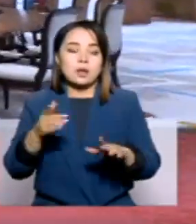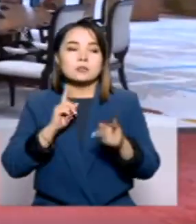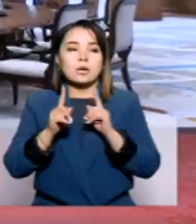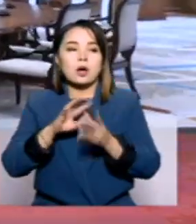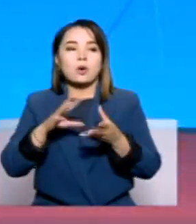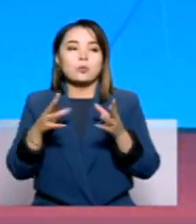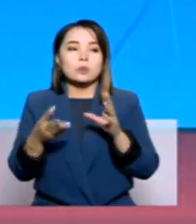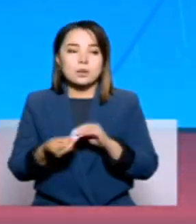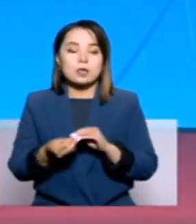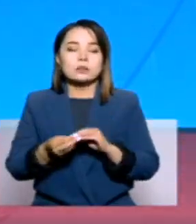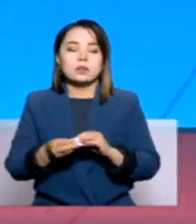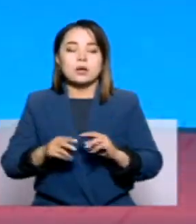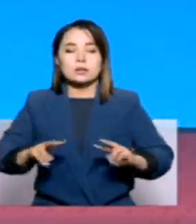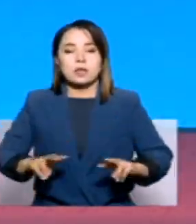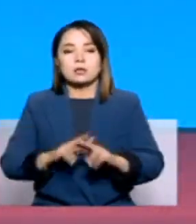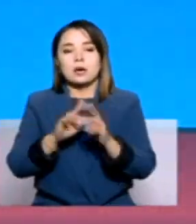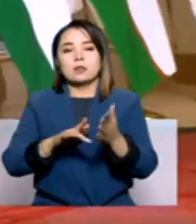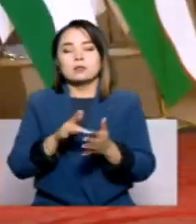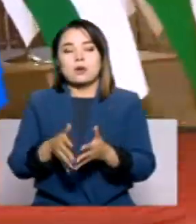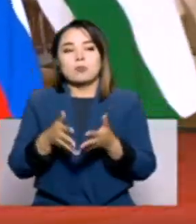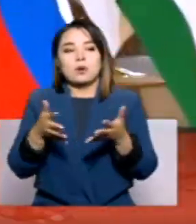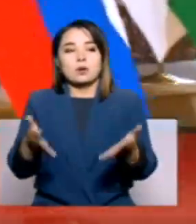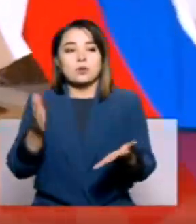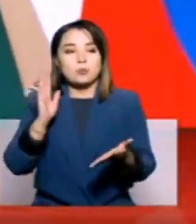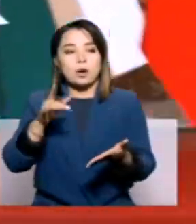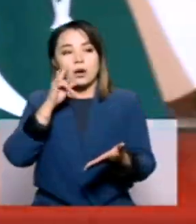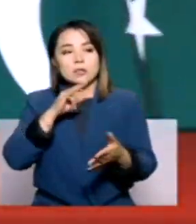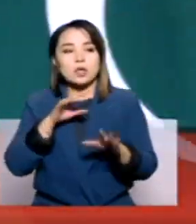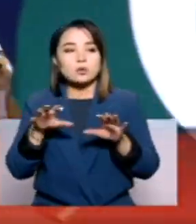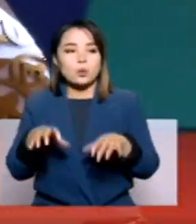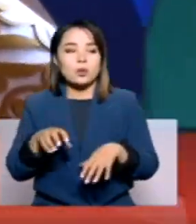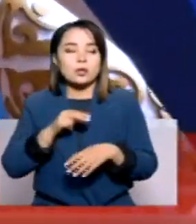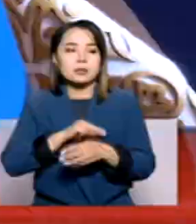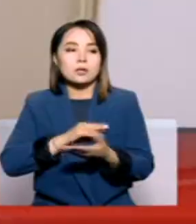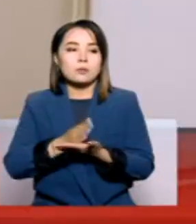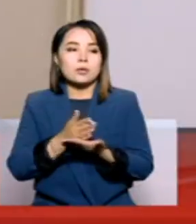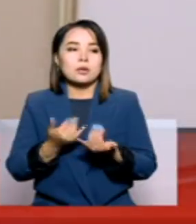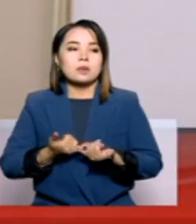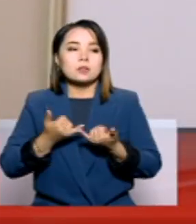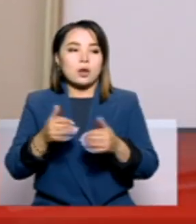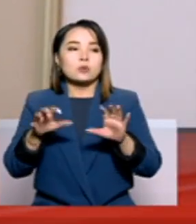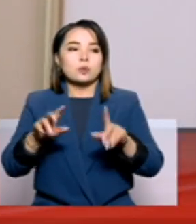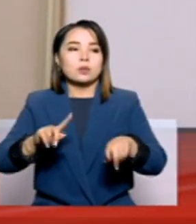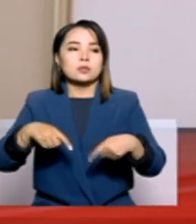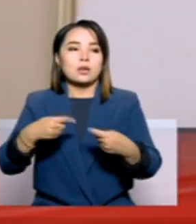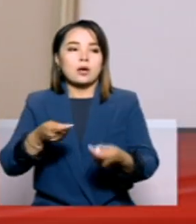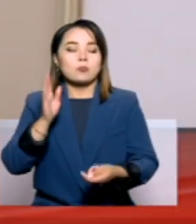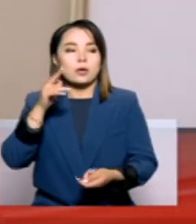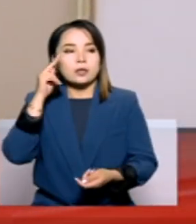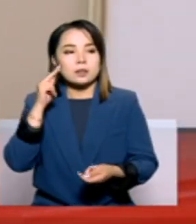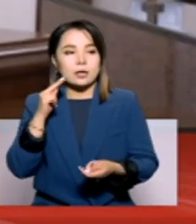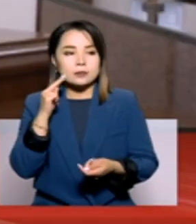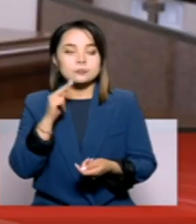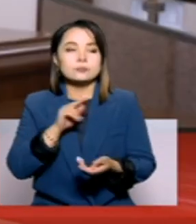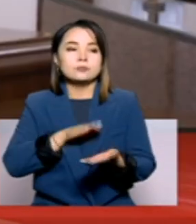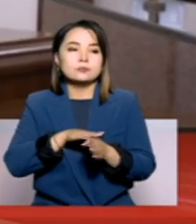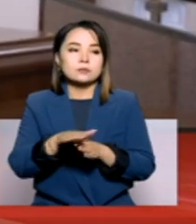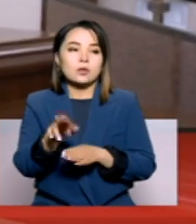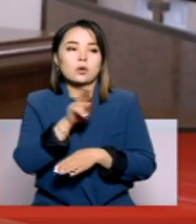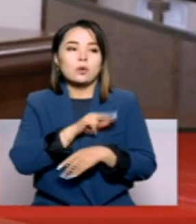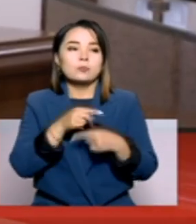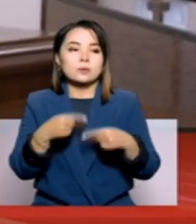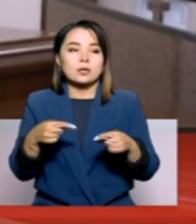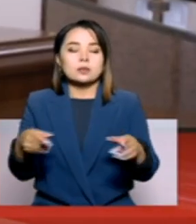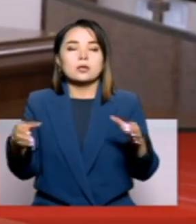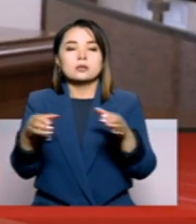саммиттің ауқымы қомақты болады. Әрі Қазақстан төраға қызметін Қытайға тапсырады. 100-ден аса шаралар атқарылды, түрлі